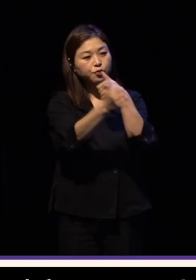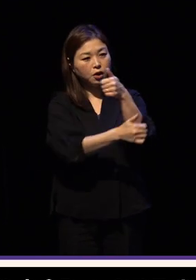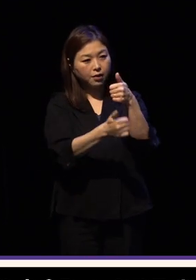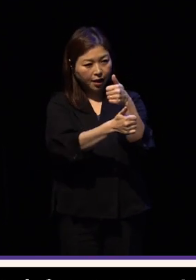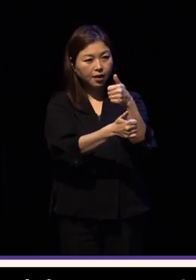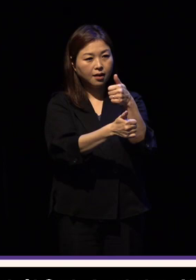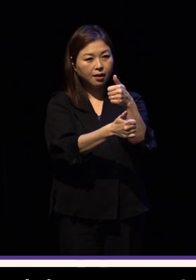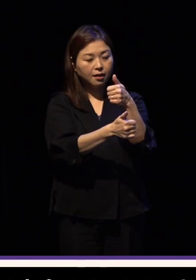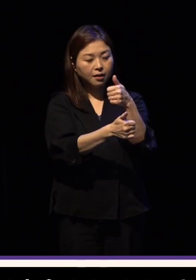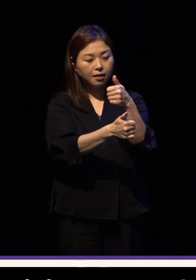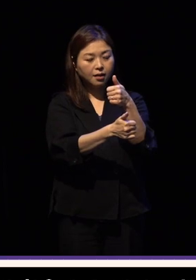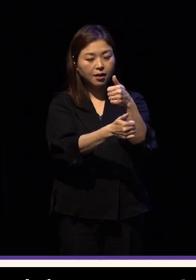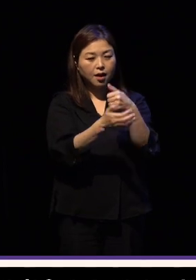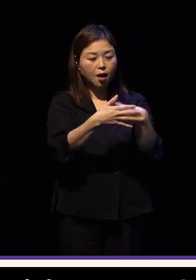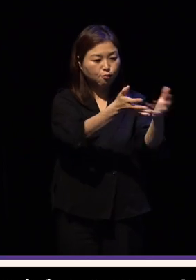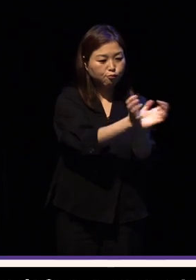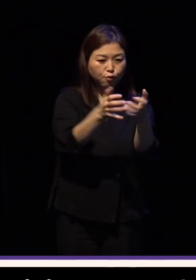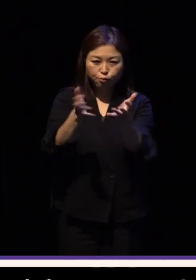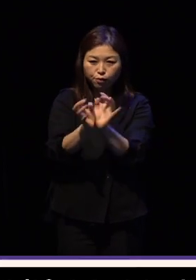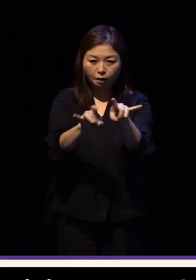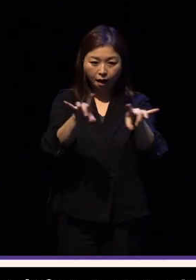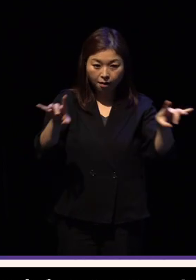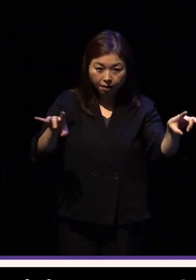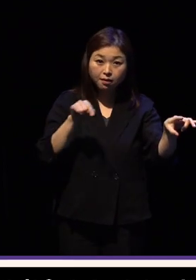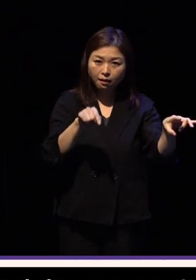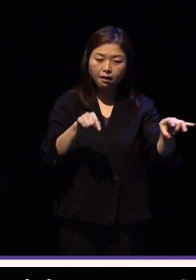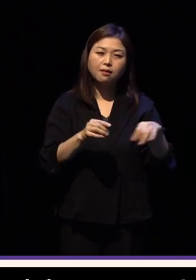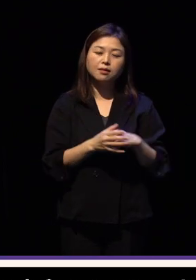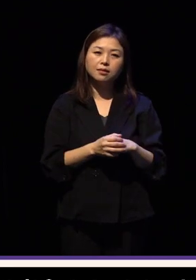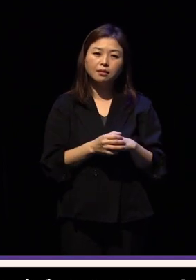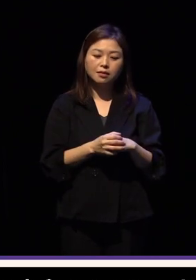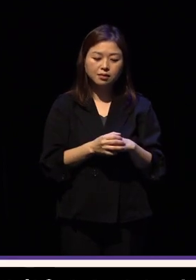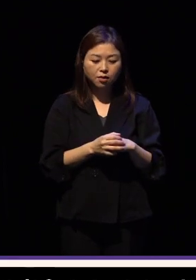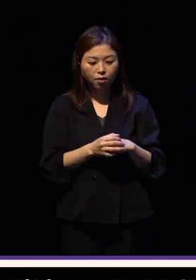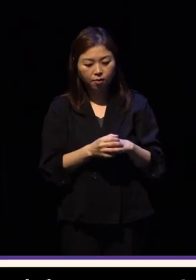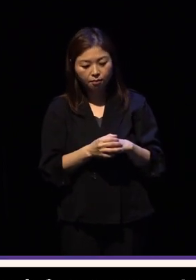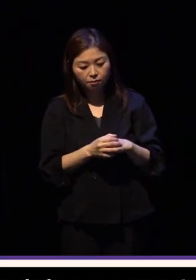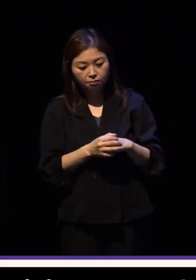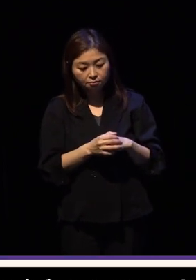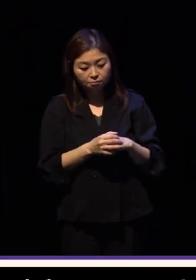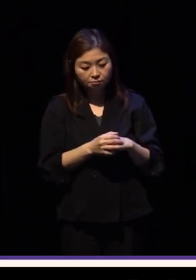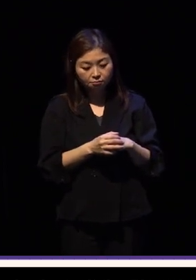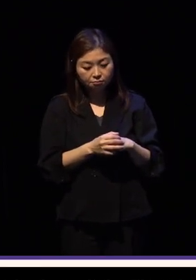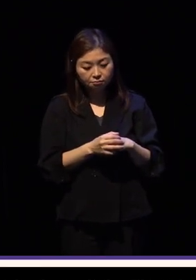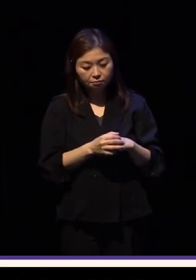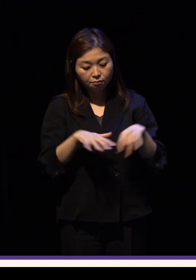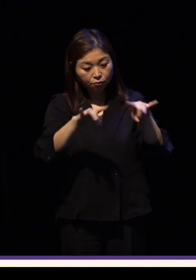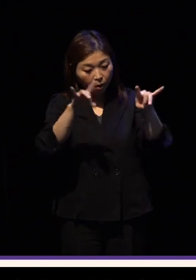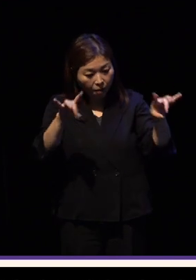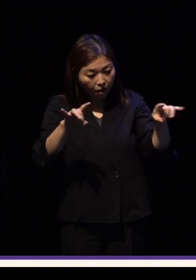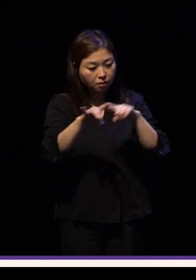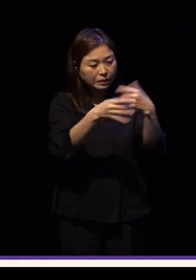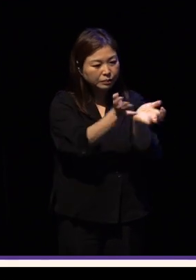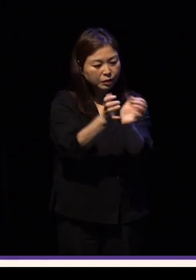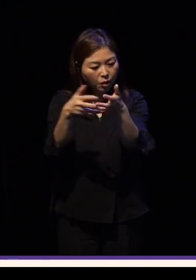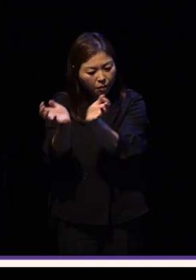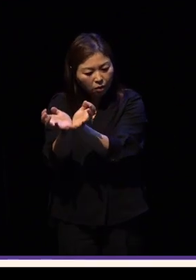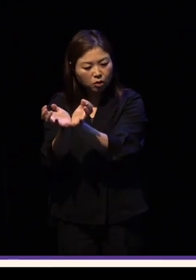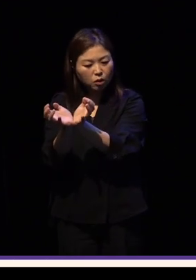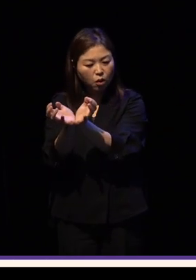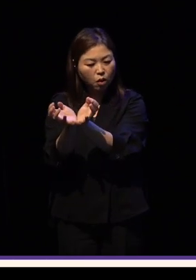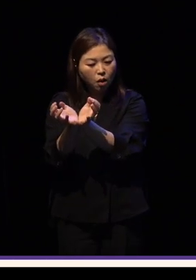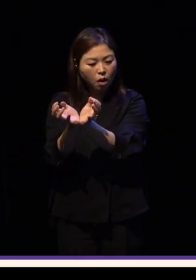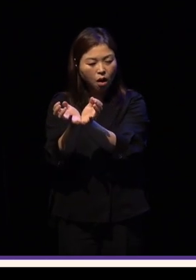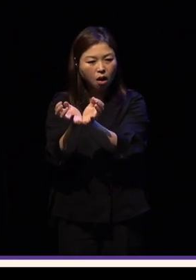문화예술위원회의 각 부서별로 파트별로 칸막이가 워낙에 높다 보니까 이거는 우리 위원회뿐만이 아니라